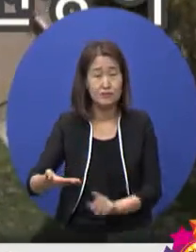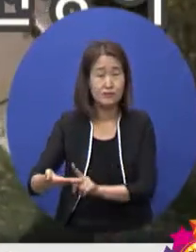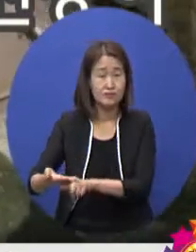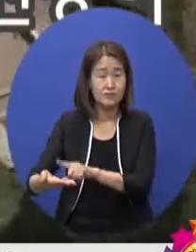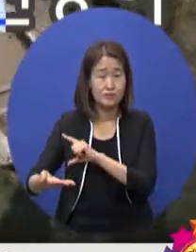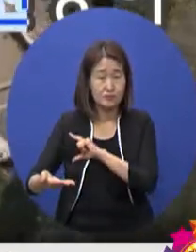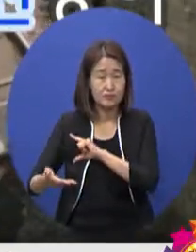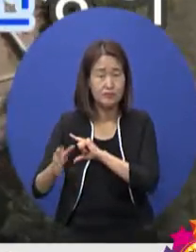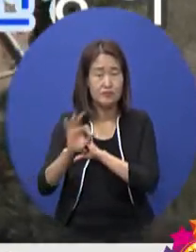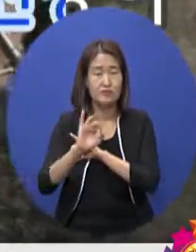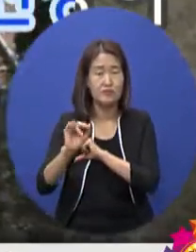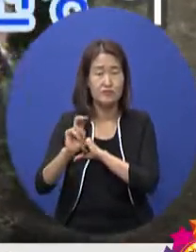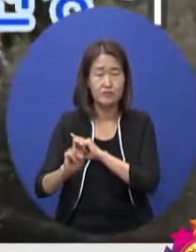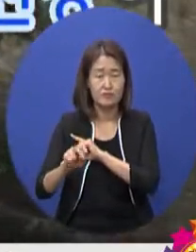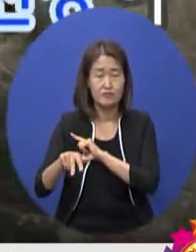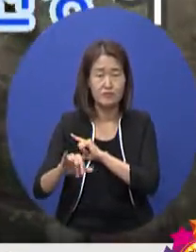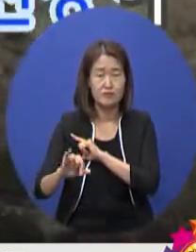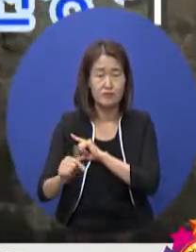흐르는